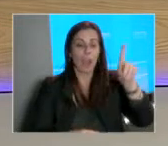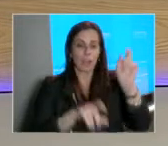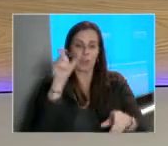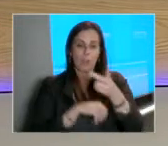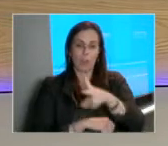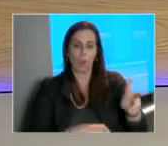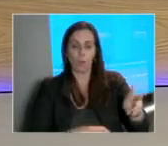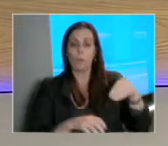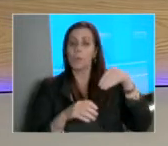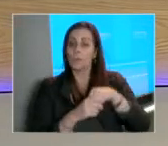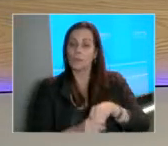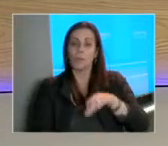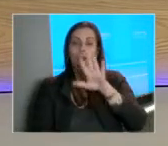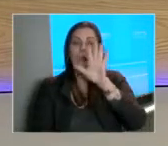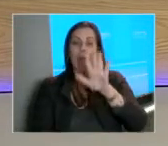34,091, מתוכם